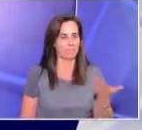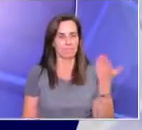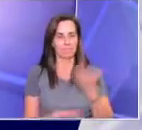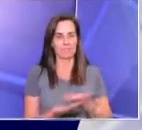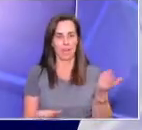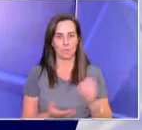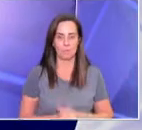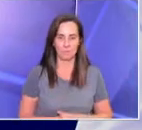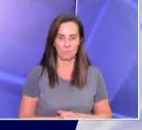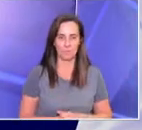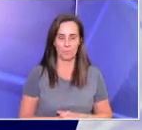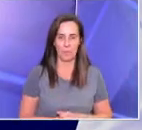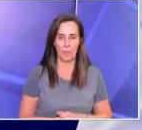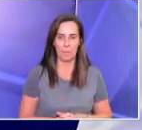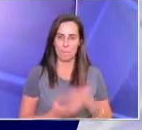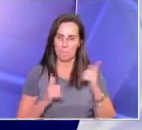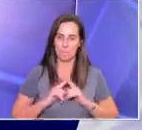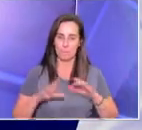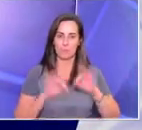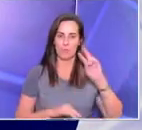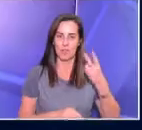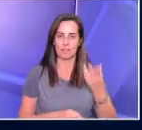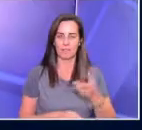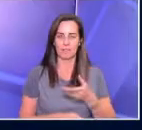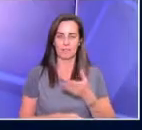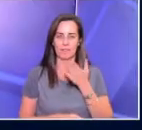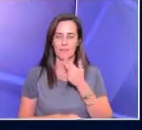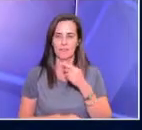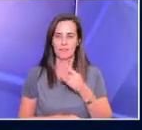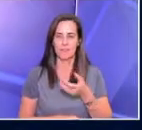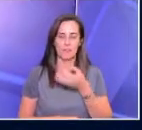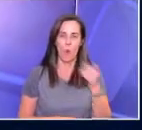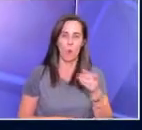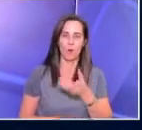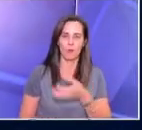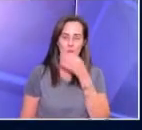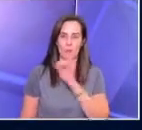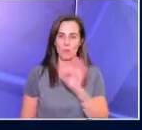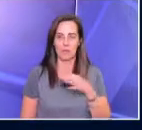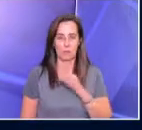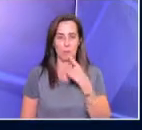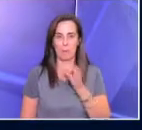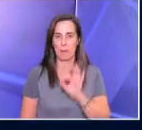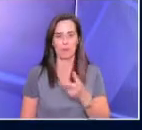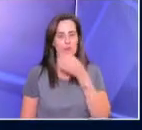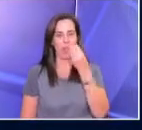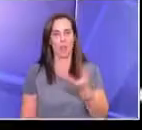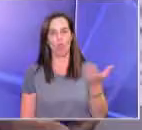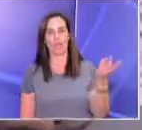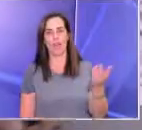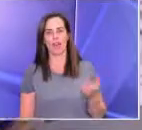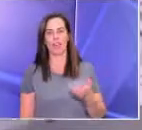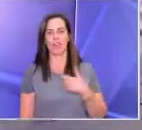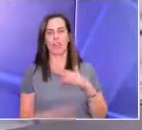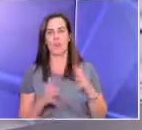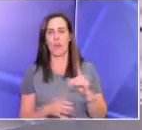העניין. סיבוב, חכה, סיבוב שני, זינגר או כרמל שאמה הכהן? שאלה מסוינת, באמת אני אומר לך, באמת שאלה טובה. אני רק